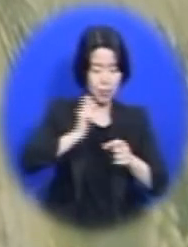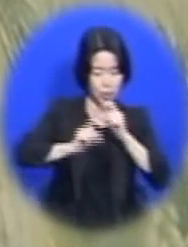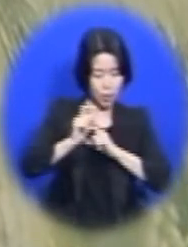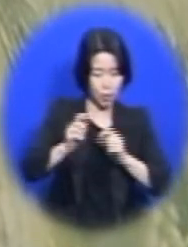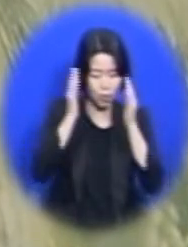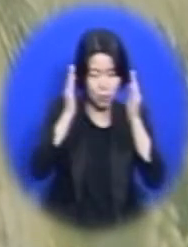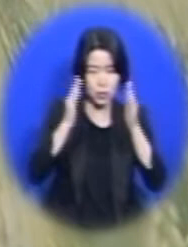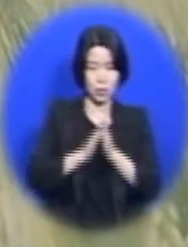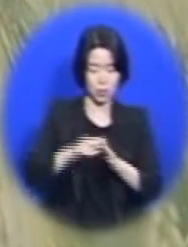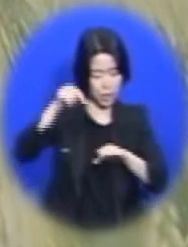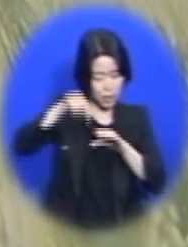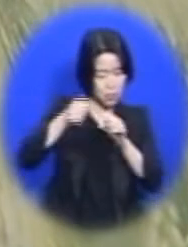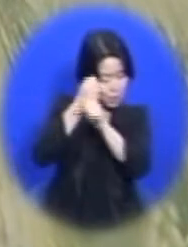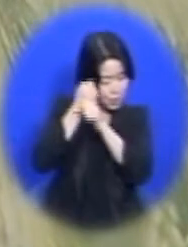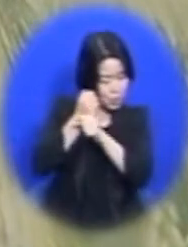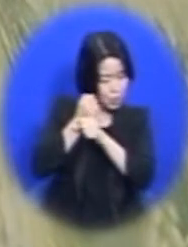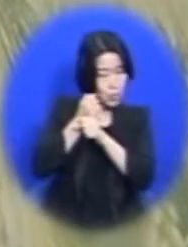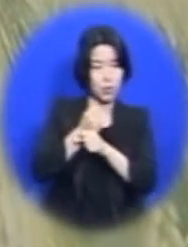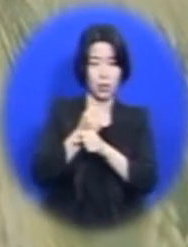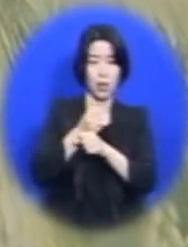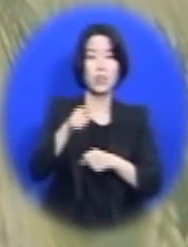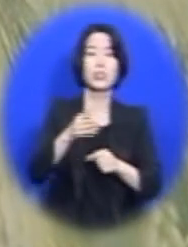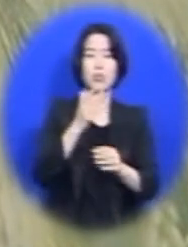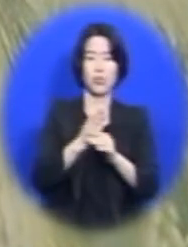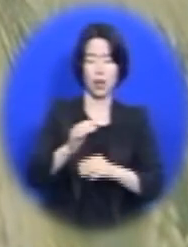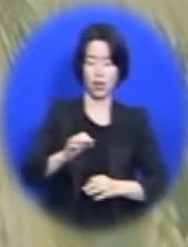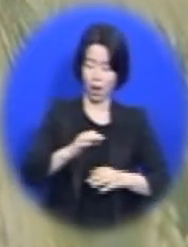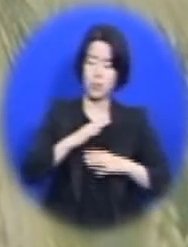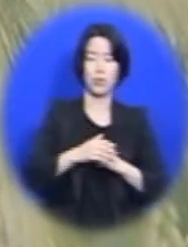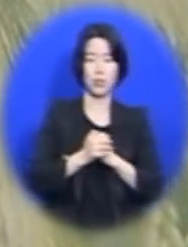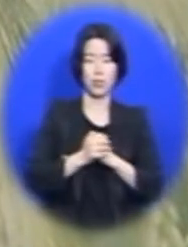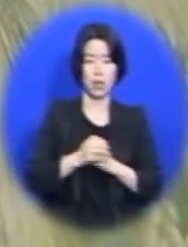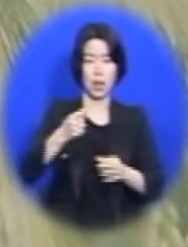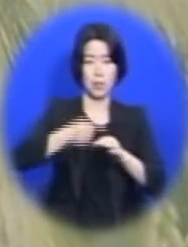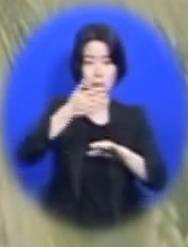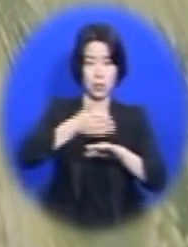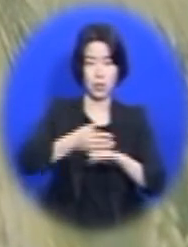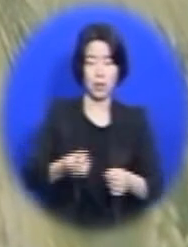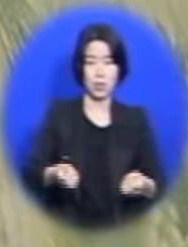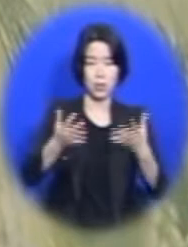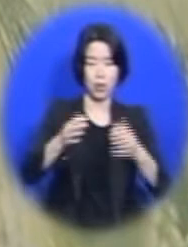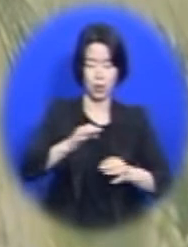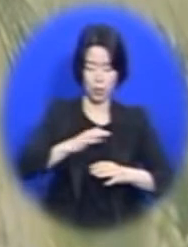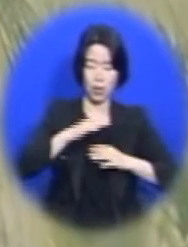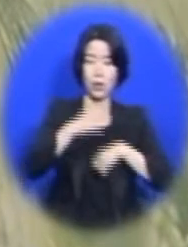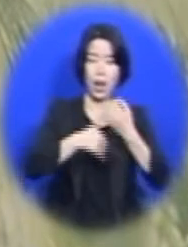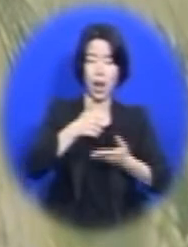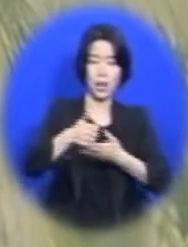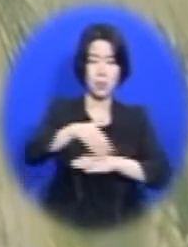연구도 해보고 그러면서 깜짝 놀랐습니다. 맥주 감사 주일에는 놀라운 하나님의